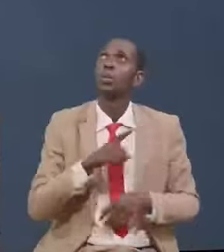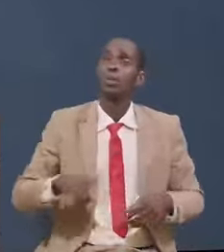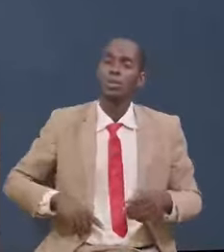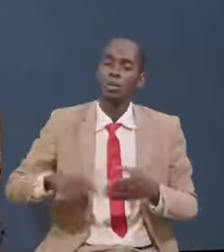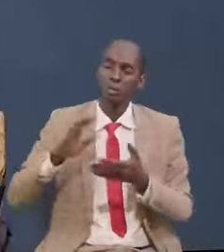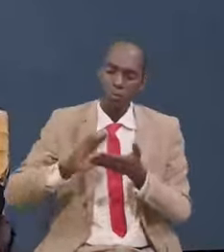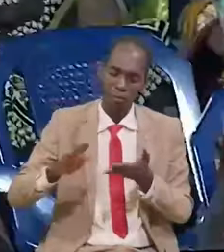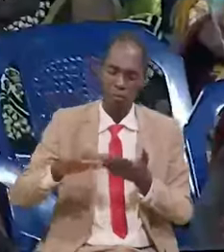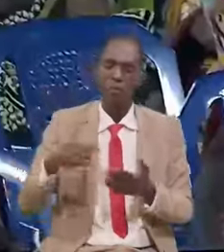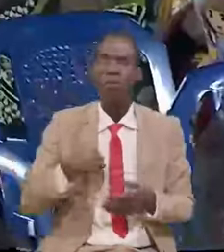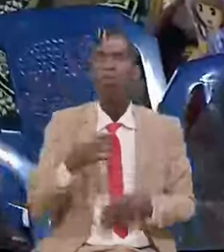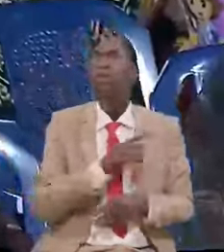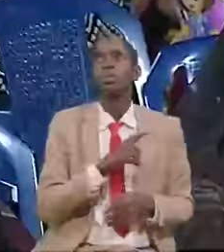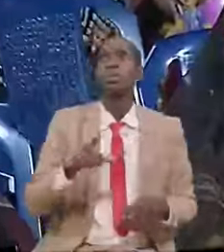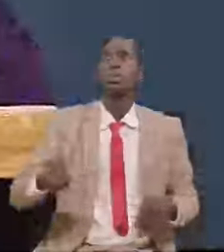Pardonne-moi, Seigneur.